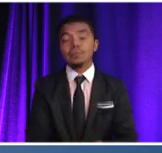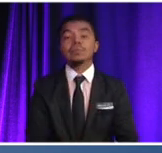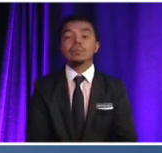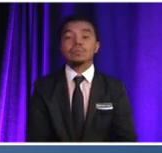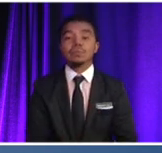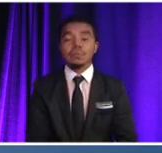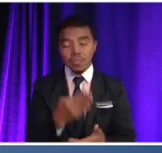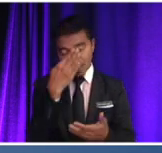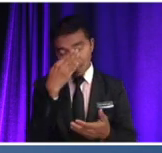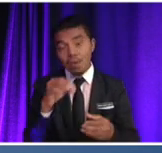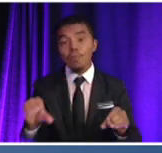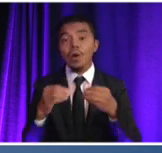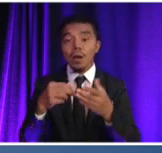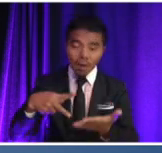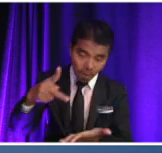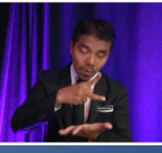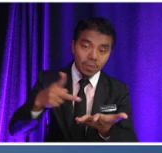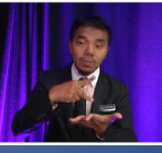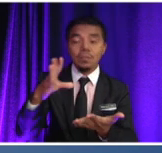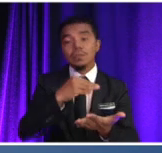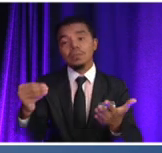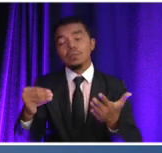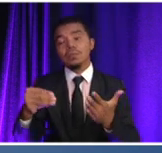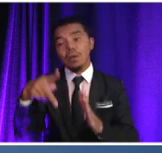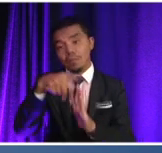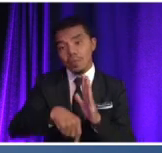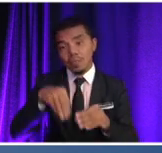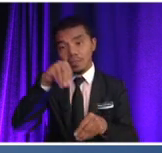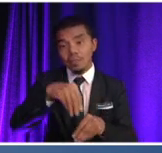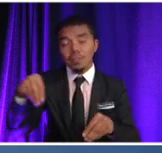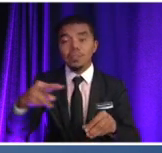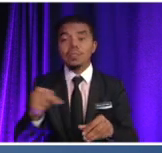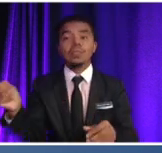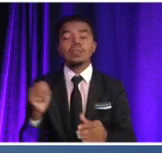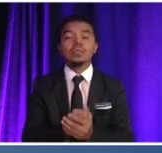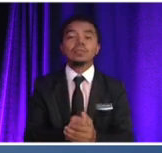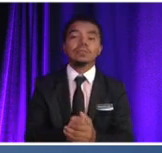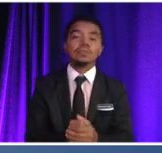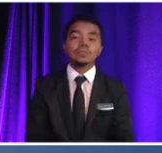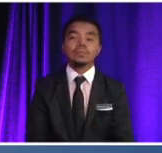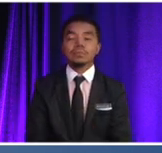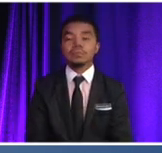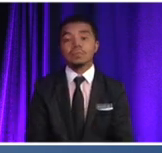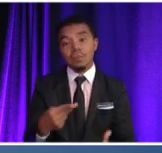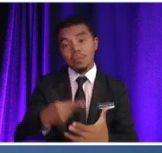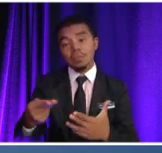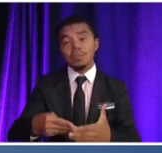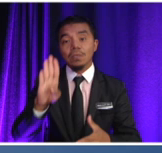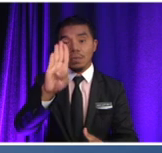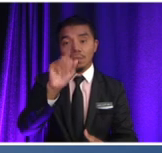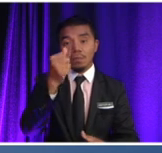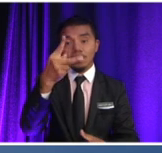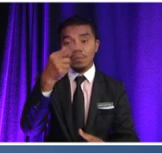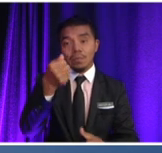penyelidikan terhadap produk pertanian meningkat kamu tuh keluaran produk pertanian justru menghasilkan bug terbaru untuk